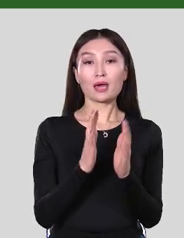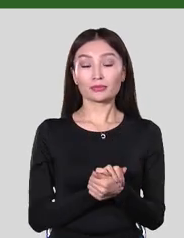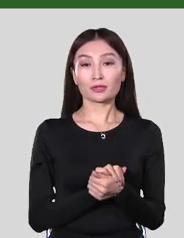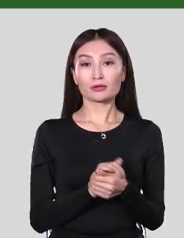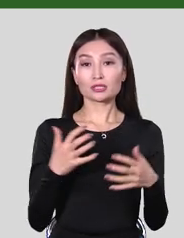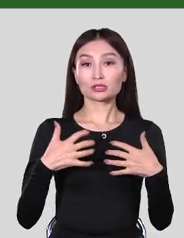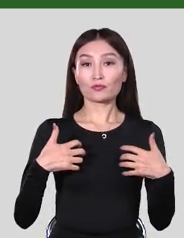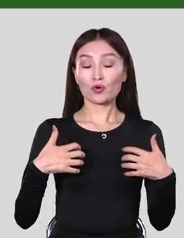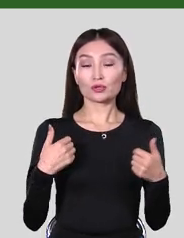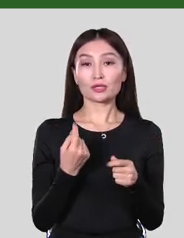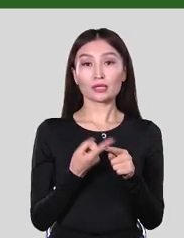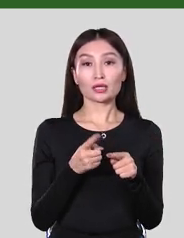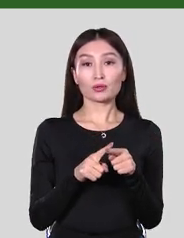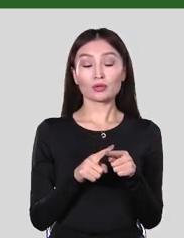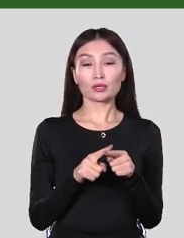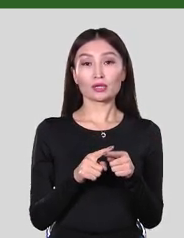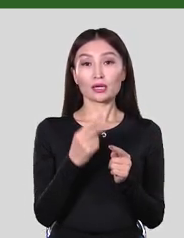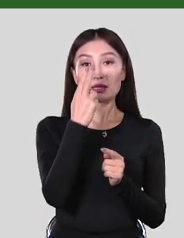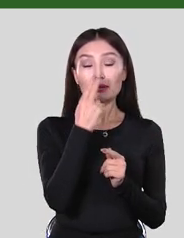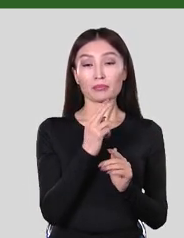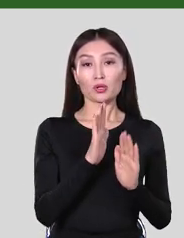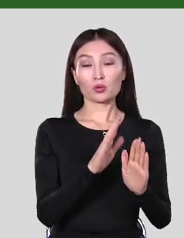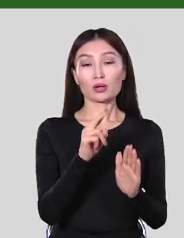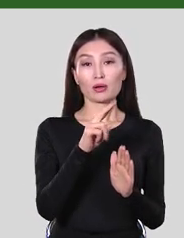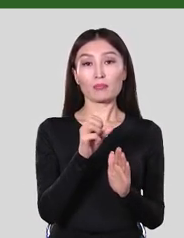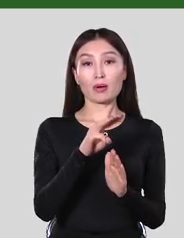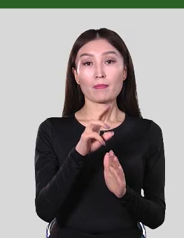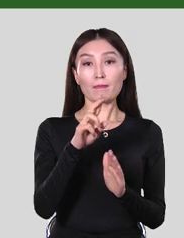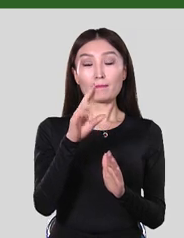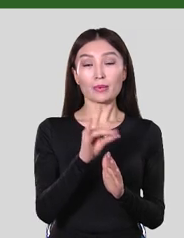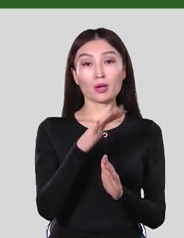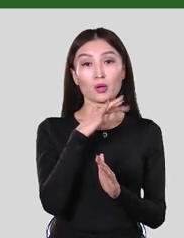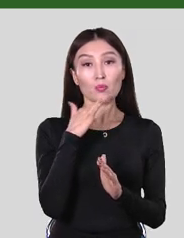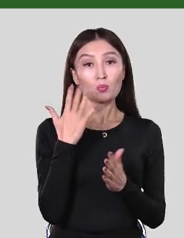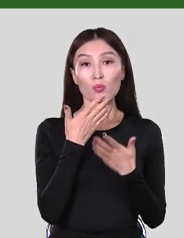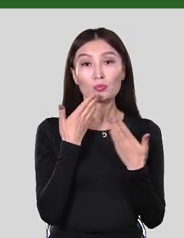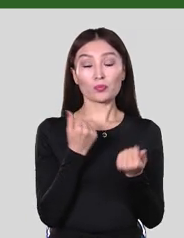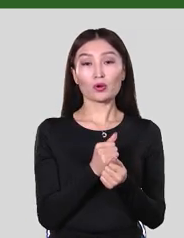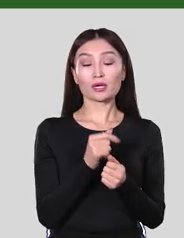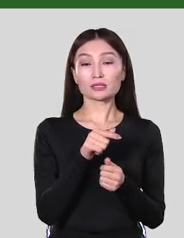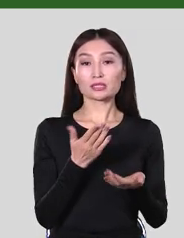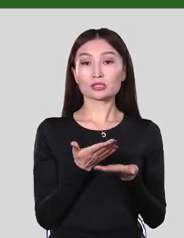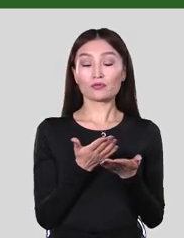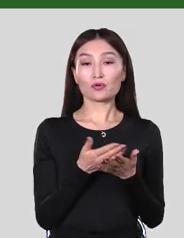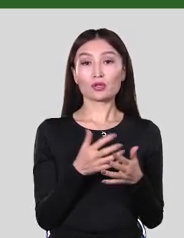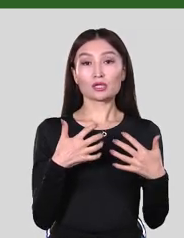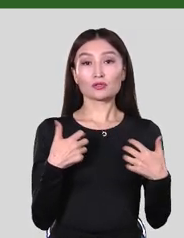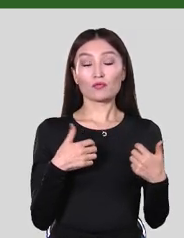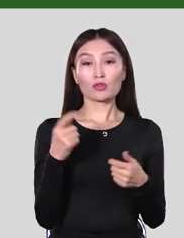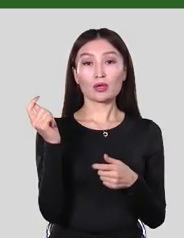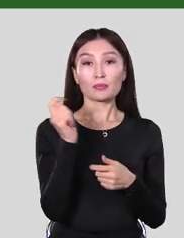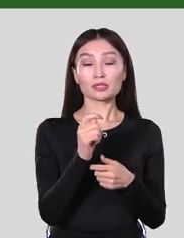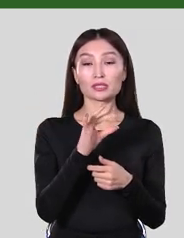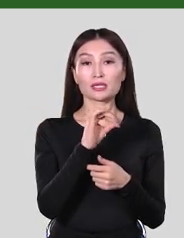травы. Животных, которые типичны только для пампы, не слишком много. В основном здесь обитают животные, пришедшие